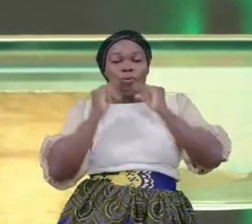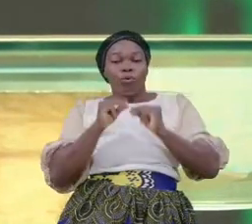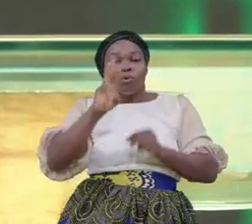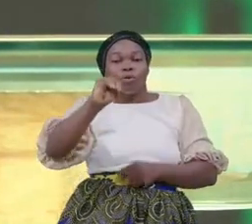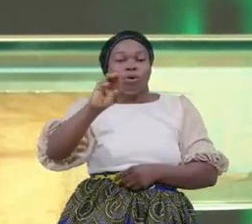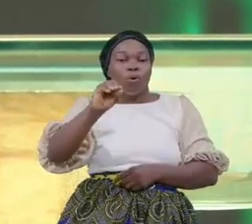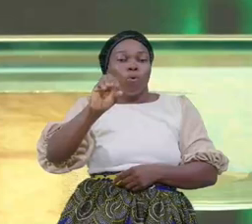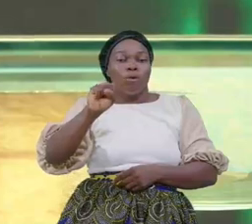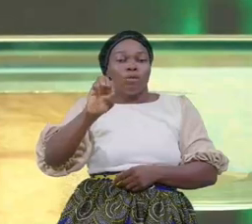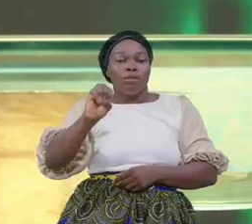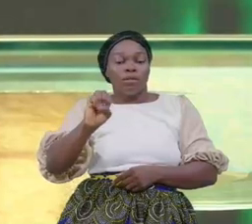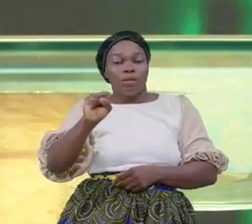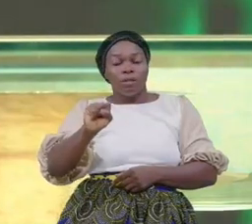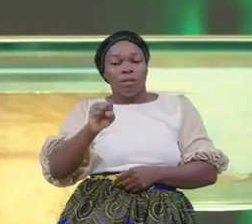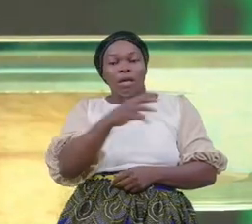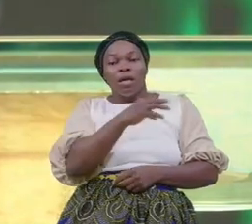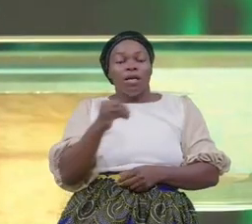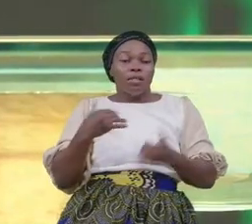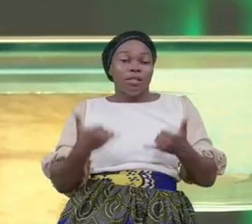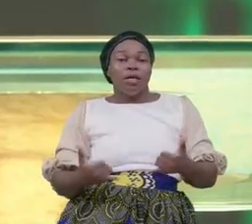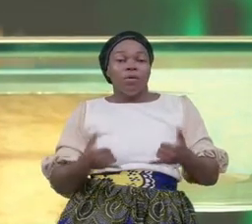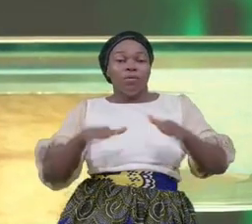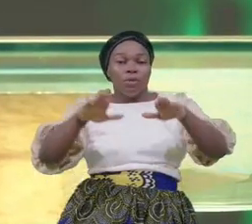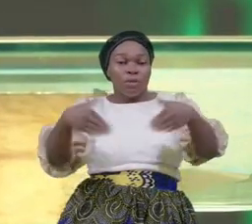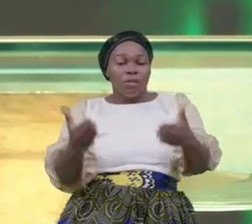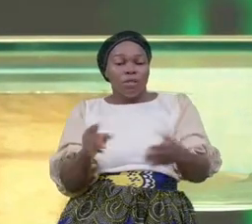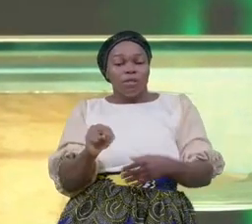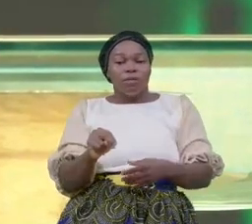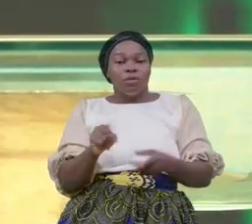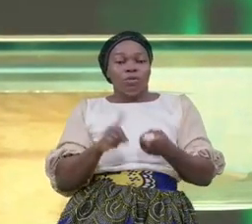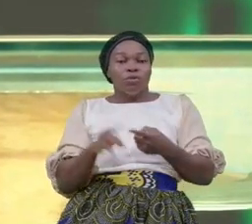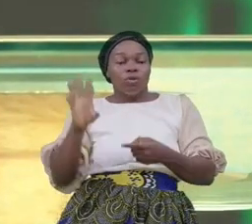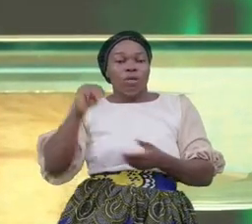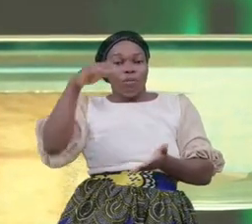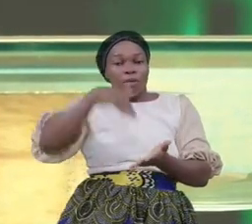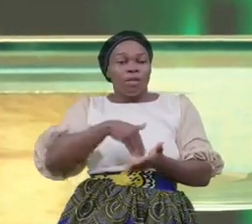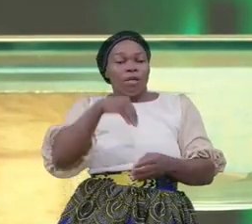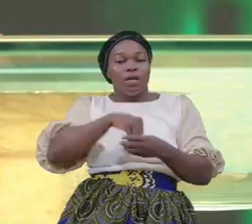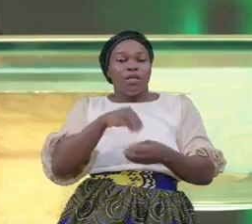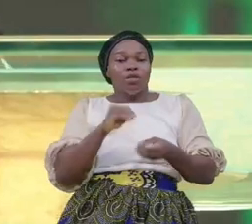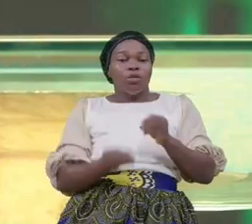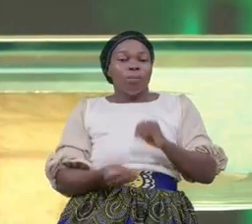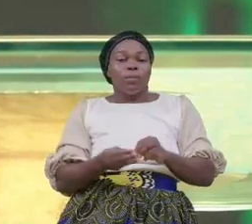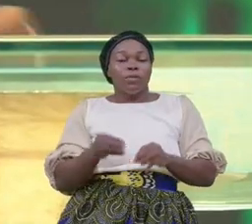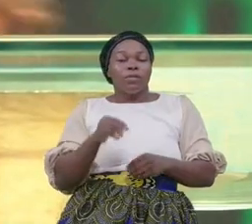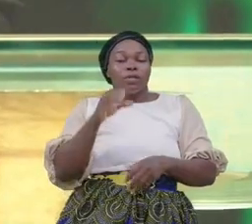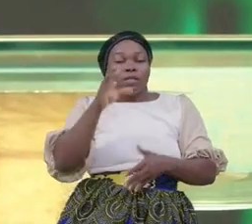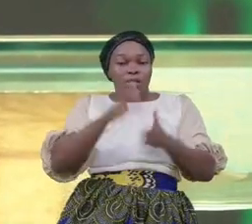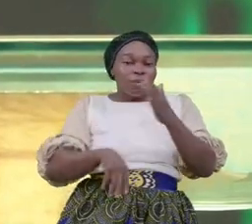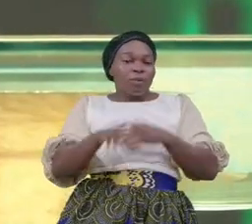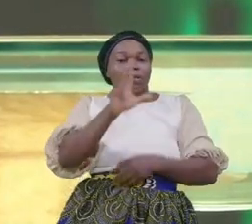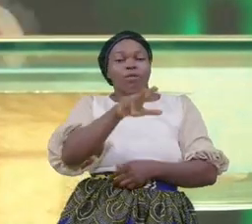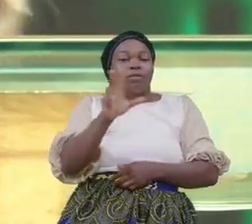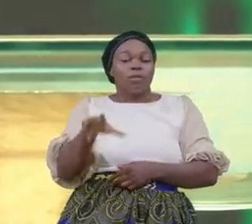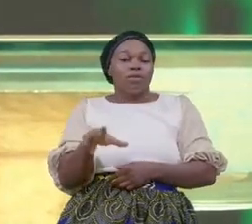voit, je livre. Voyons ceci, je lis des nombres. Nombre au chapitre